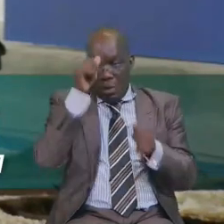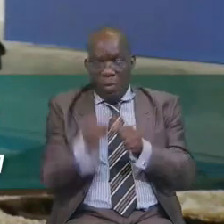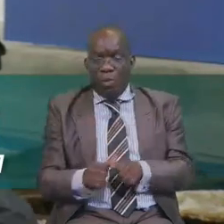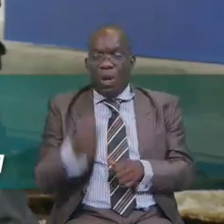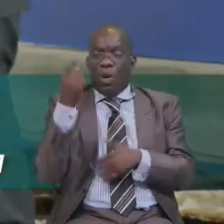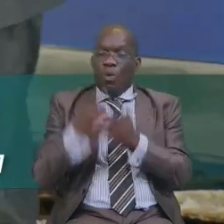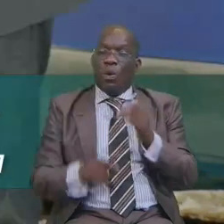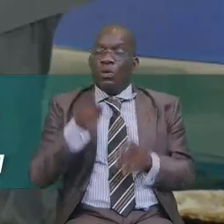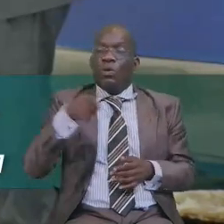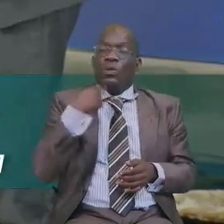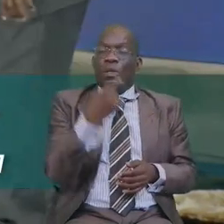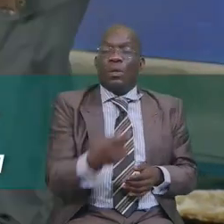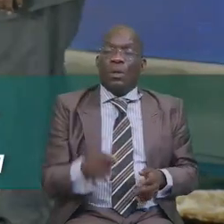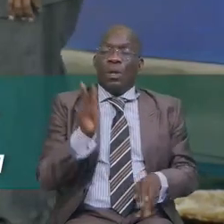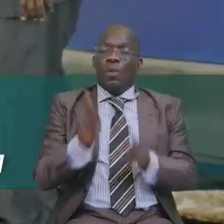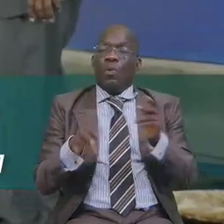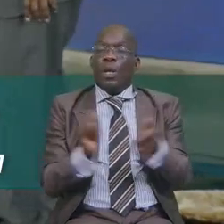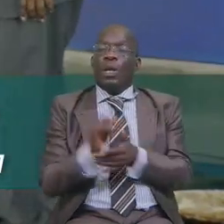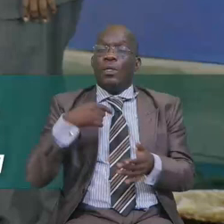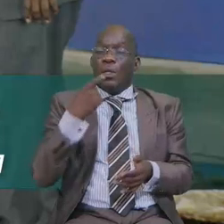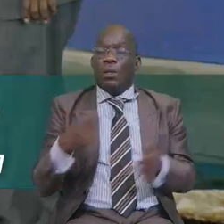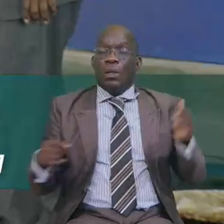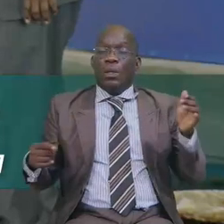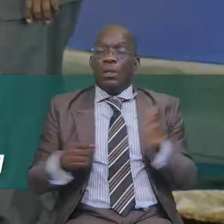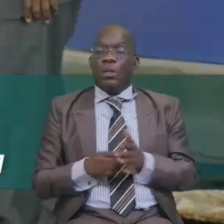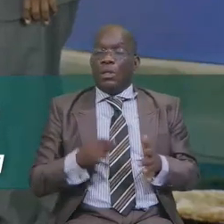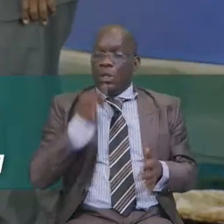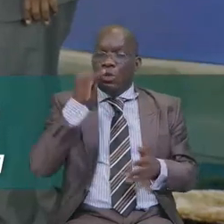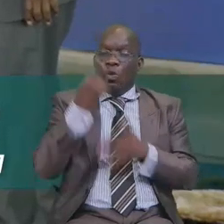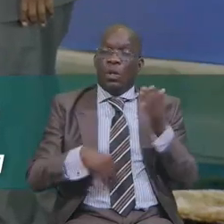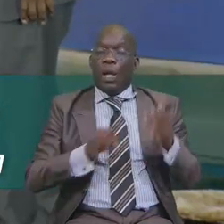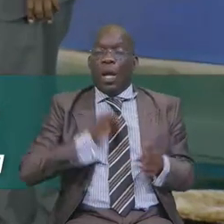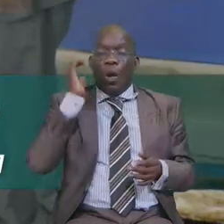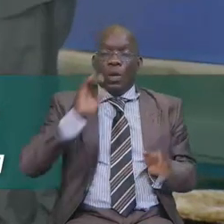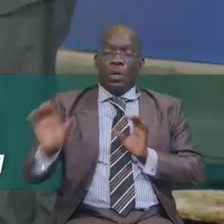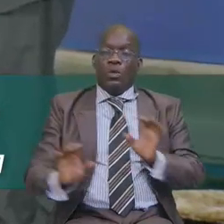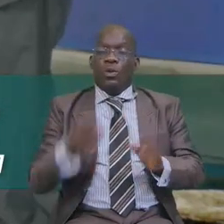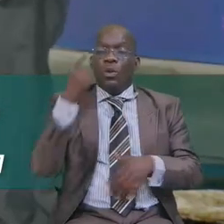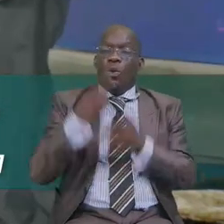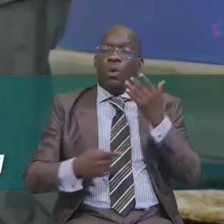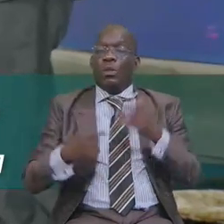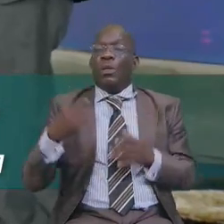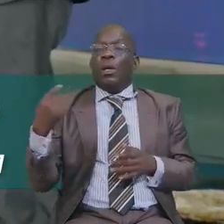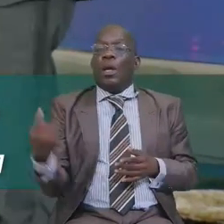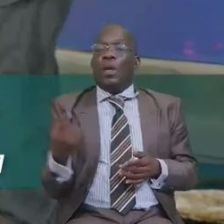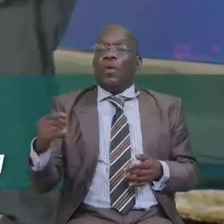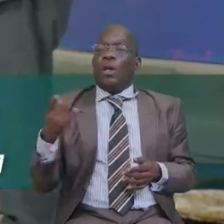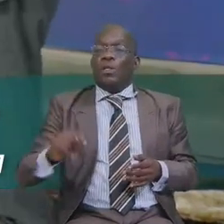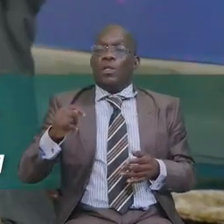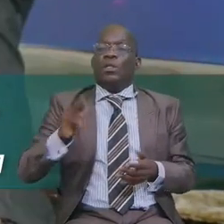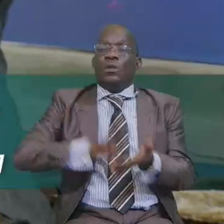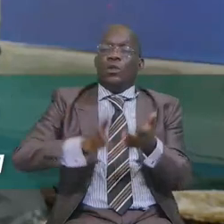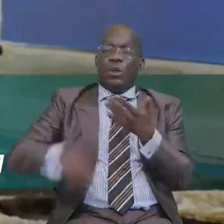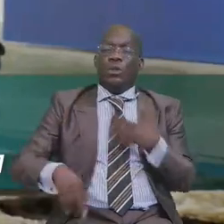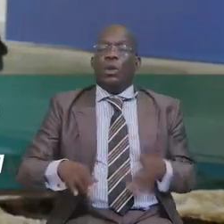dit. Il y a des gens qui disent, ah, voilà ce que je vais faire. Et quelles que soient les conséquences, ça, je m'en